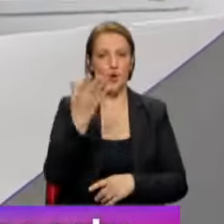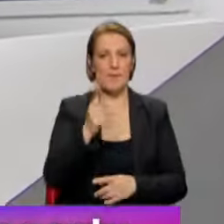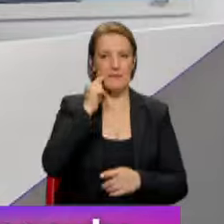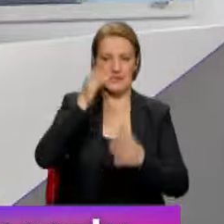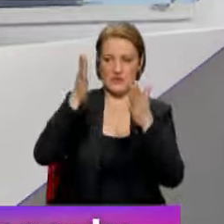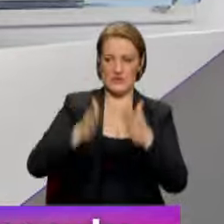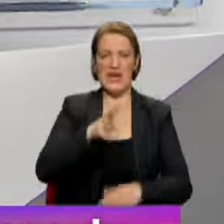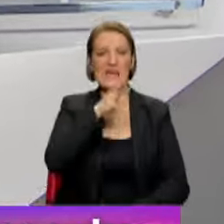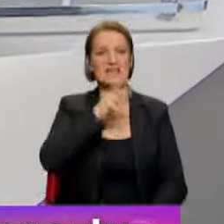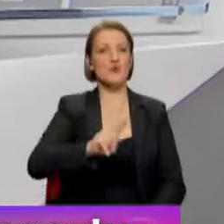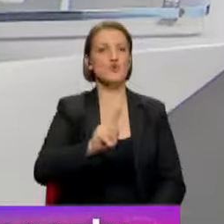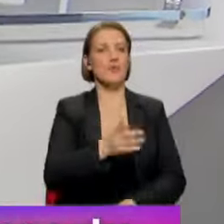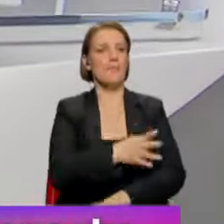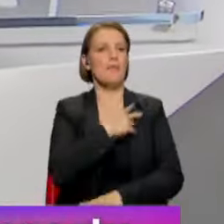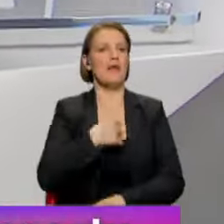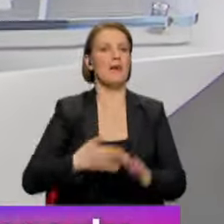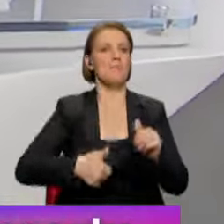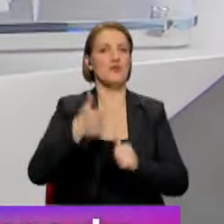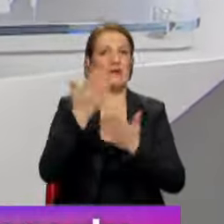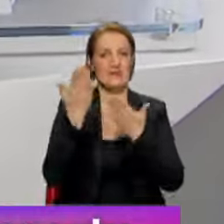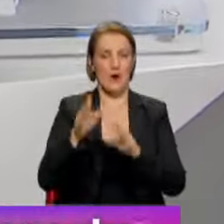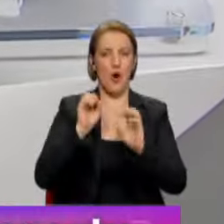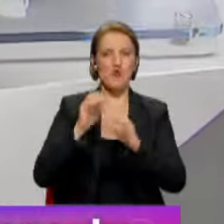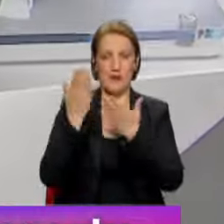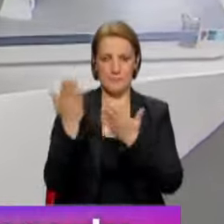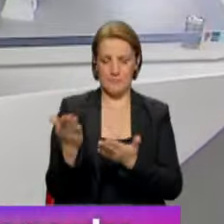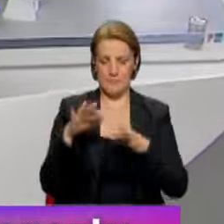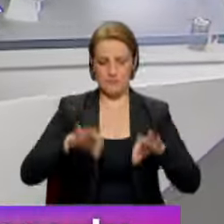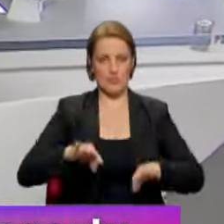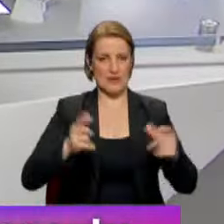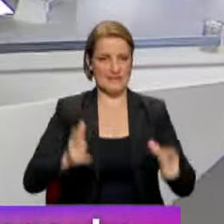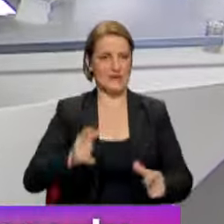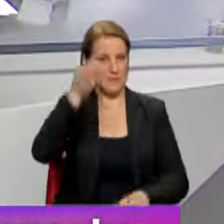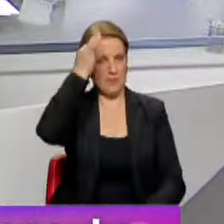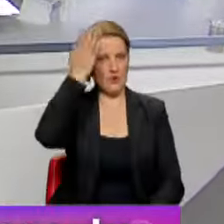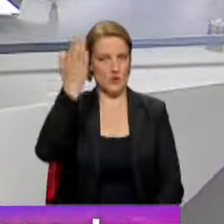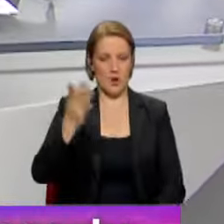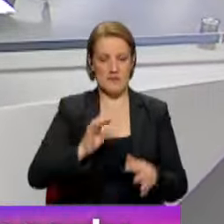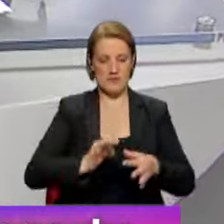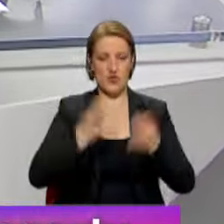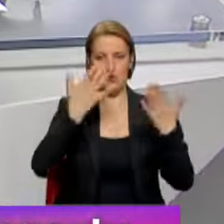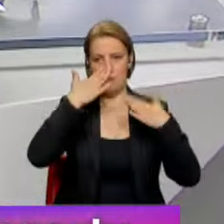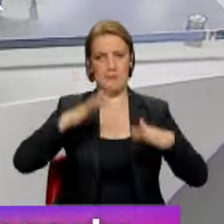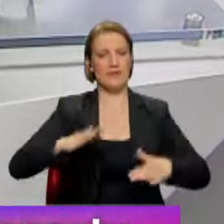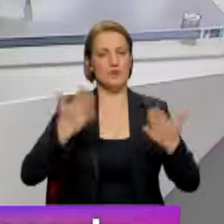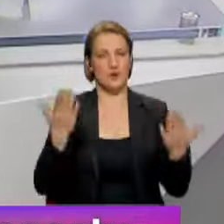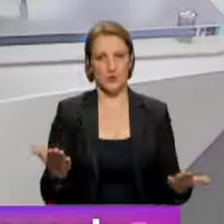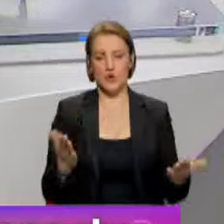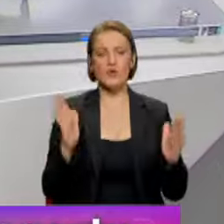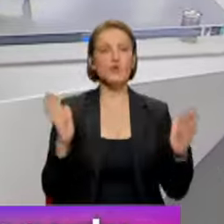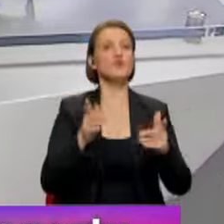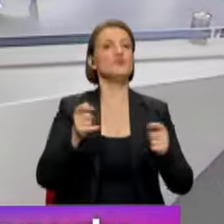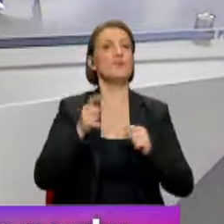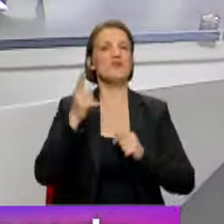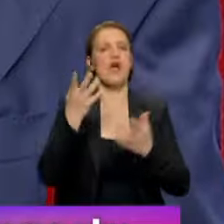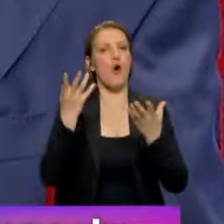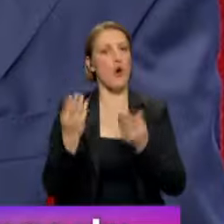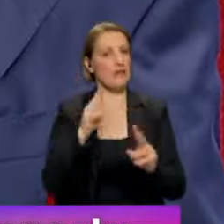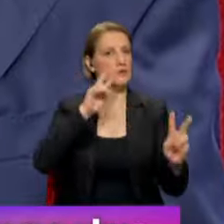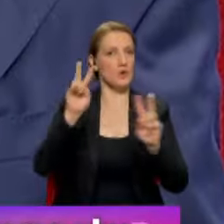Esenyurt belediye başkanı ve şimdi hocam Eee Burası Bakırköy'de bir çözüm bekliyor e Küçükçekmece'de